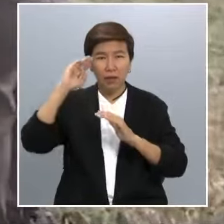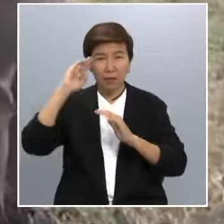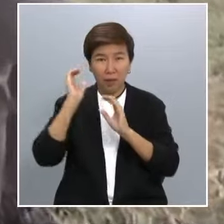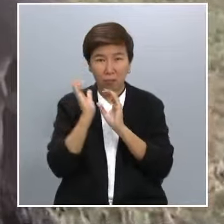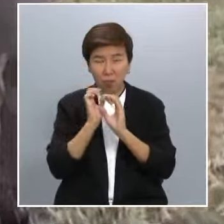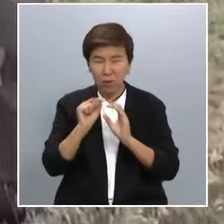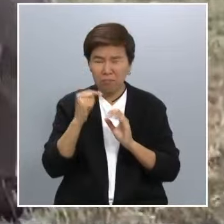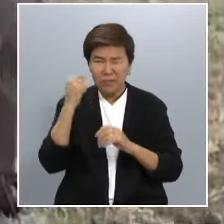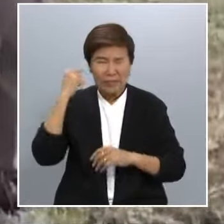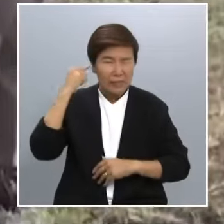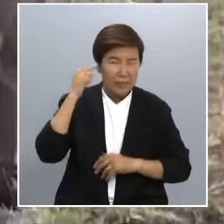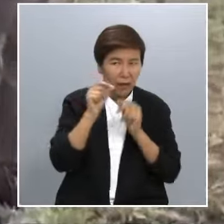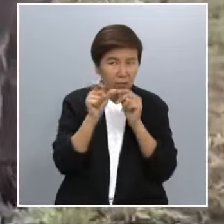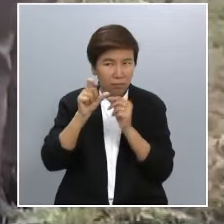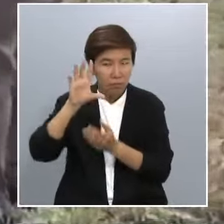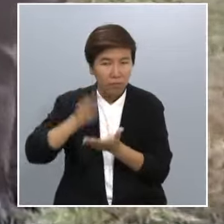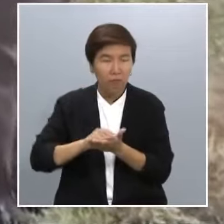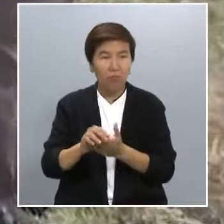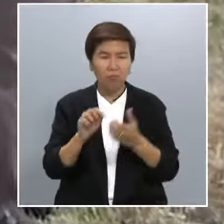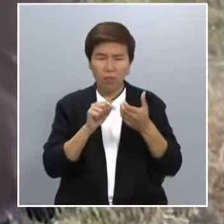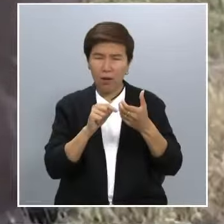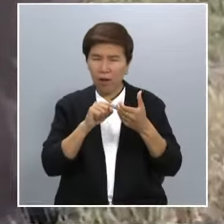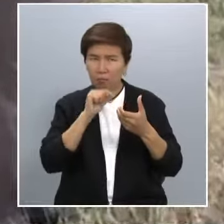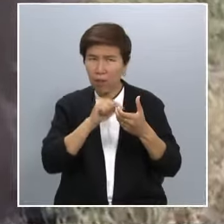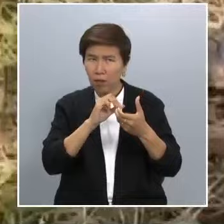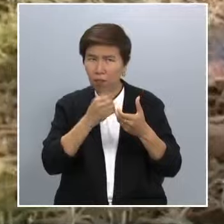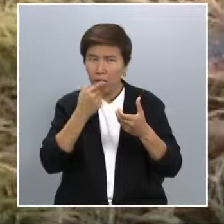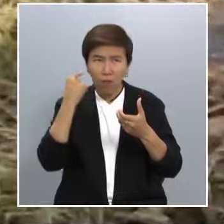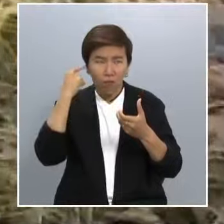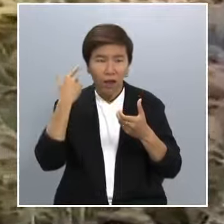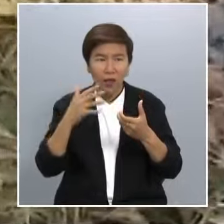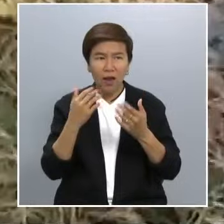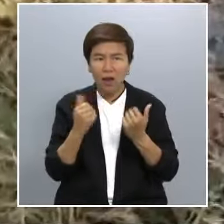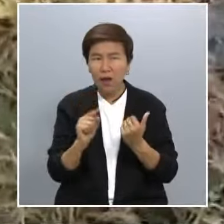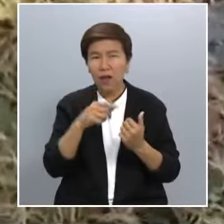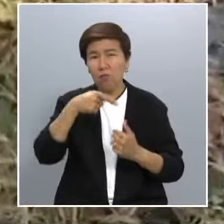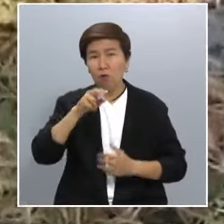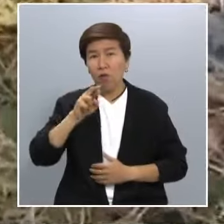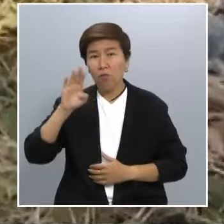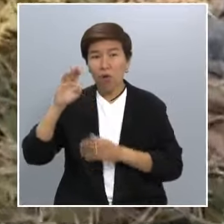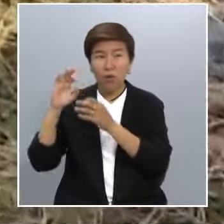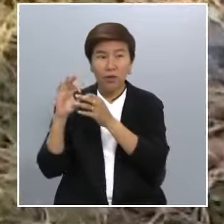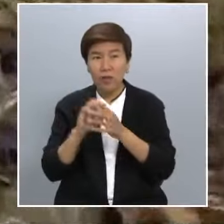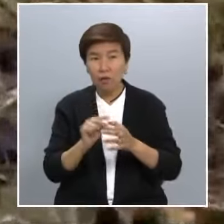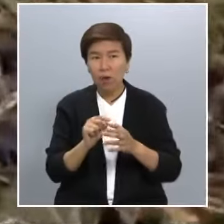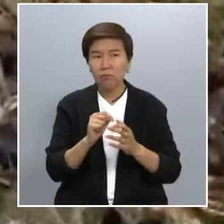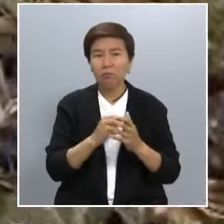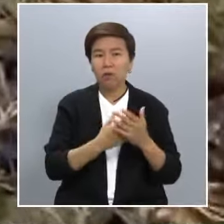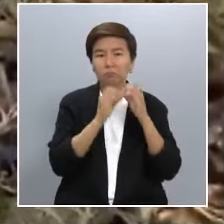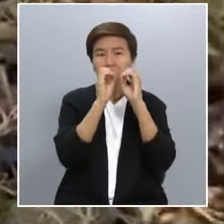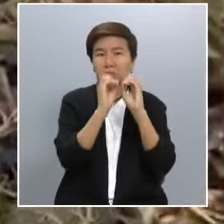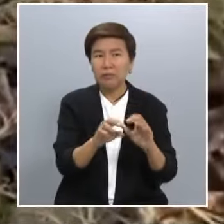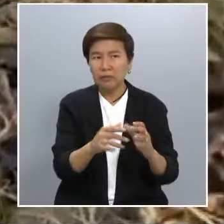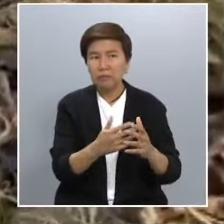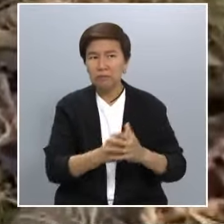ากนั้นค่ะก็เกิดการตั้งคำถามนะคะว่าจริงๆแล้วจะเข้าพ.ร.บ.อุ้มหายไหมการแถลงข่าวของตำรวจภูธรภาค2บ